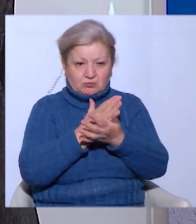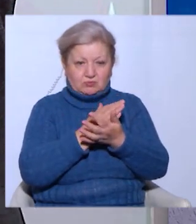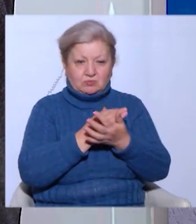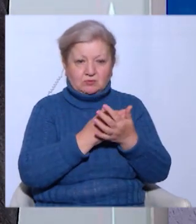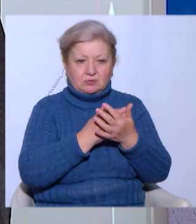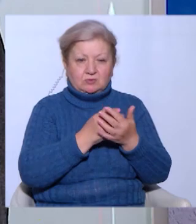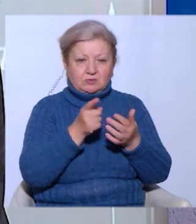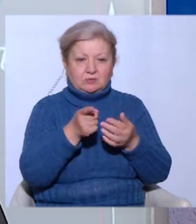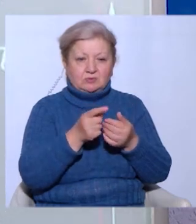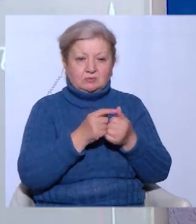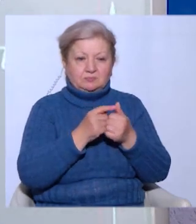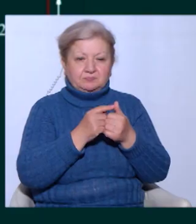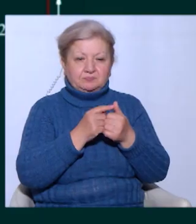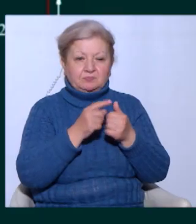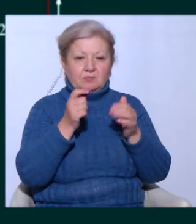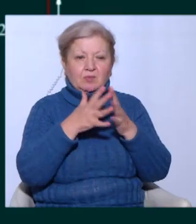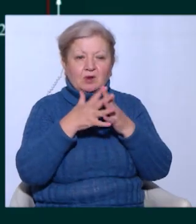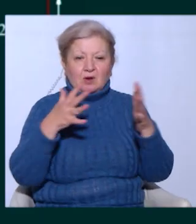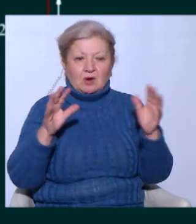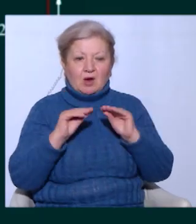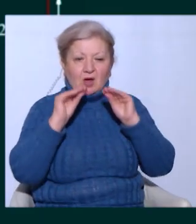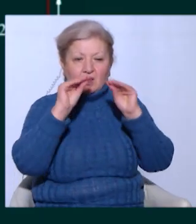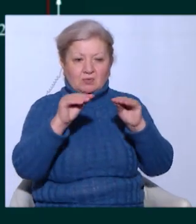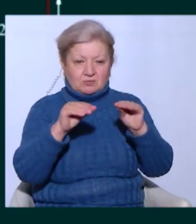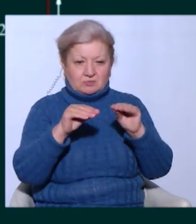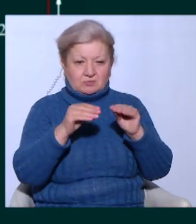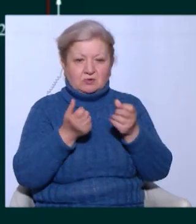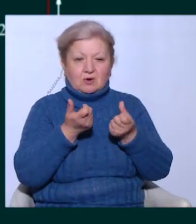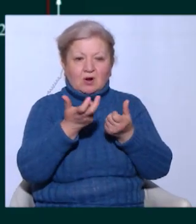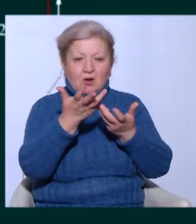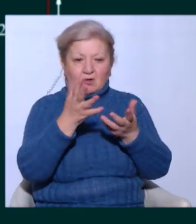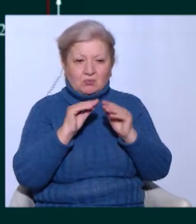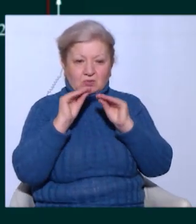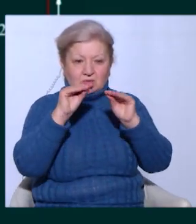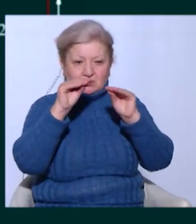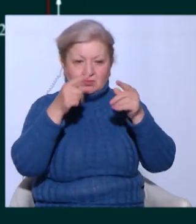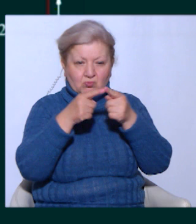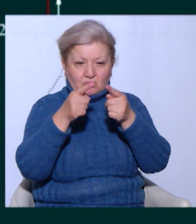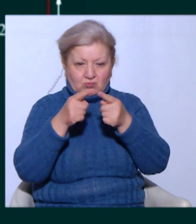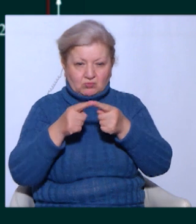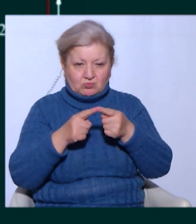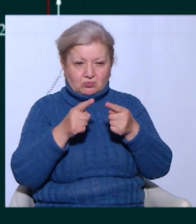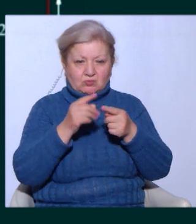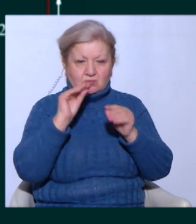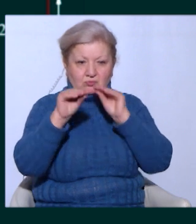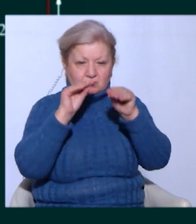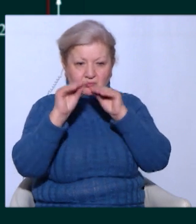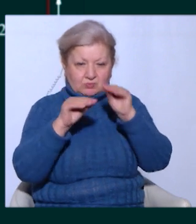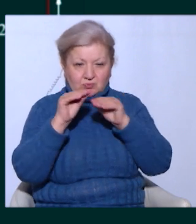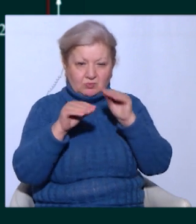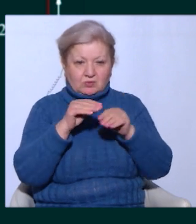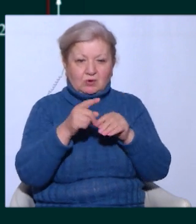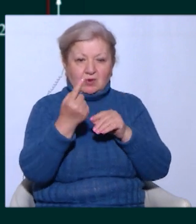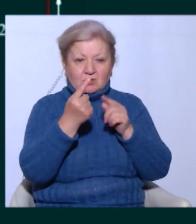ტეხილ ტრაექტორიაზე. გავზარდოთ რაოდენობა კუთხეების, ანუ წრეს ჩახაზული მრავალკუთხედია.